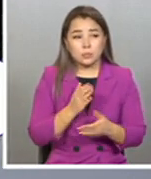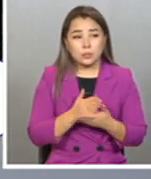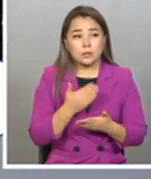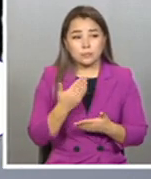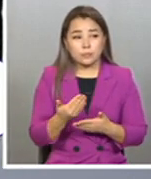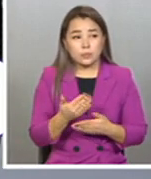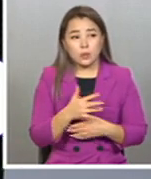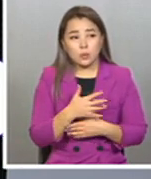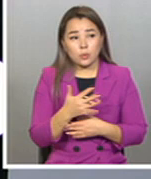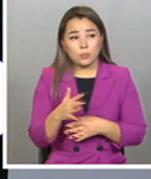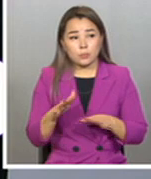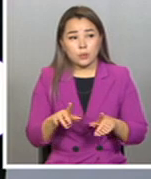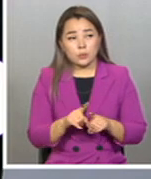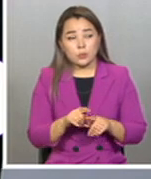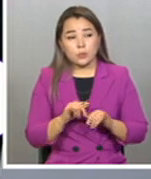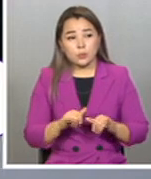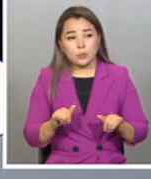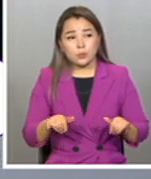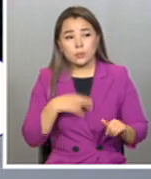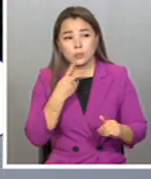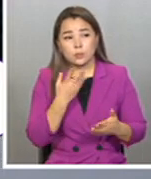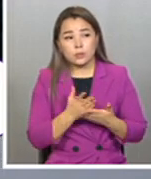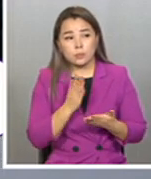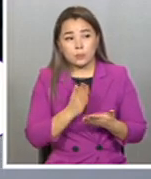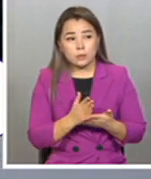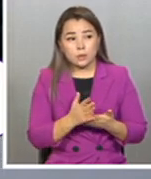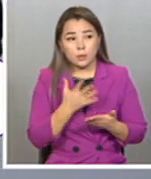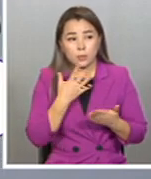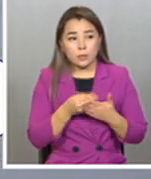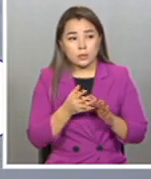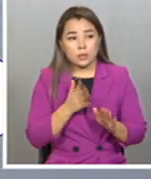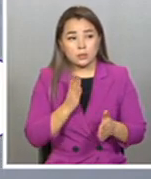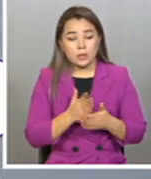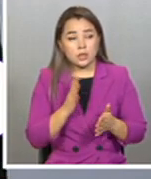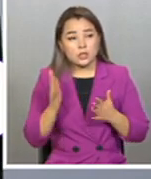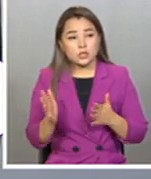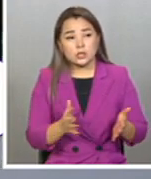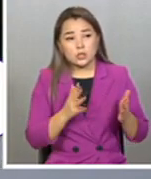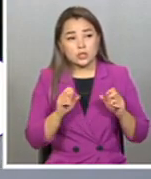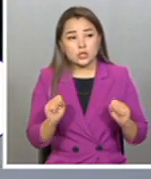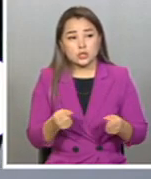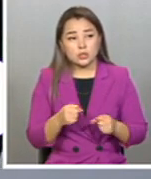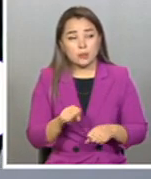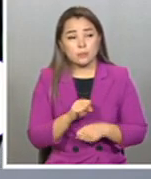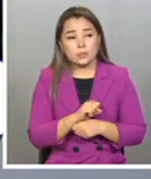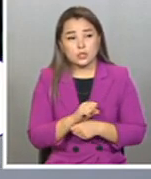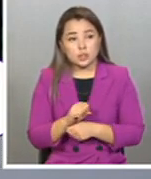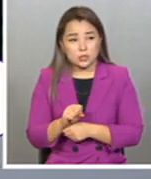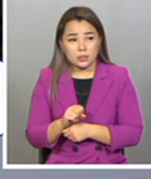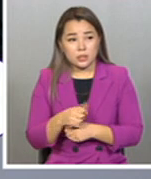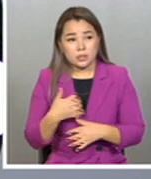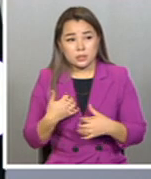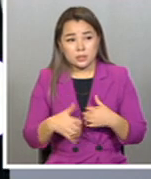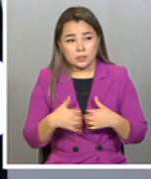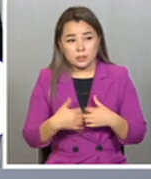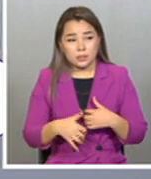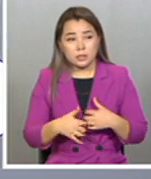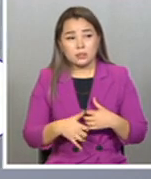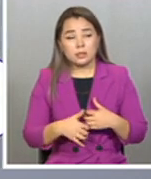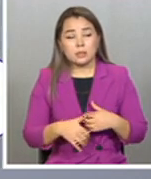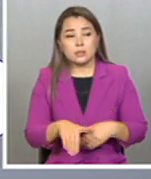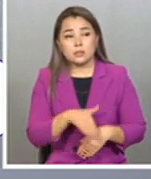орман жолақтарын көбейту қажет. Ол өз кезегінде желдің жылдамдығын тежейді. Температура біршама қолайлы